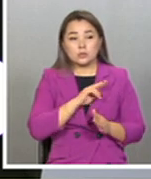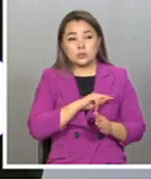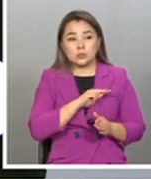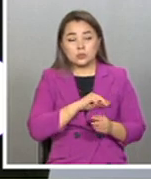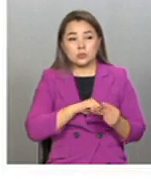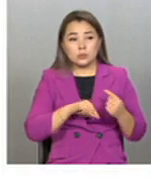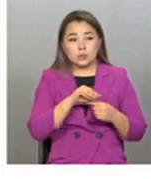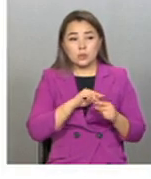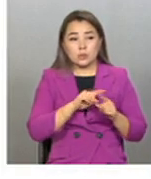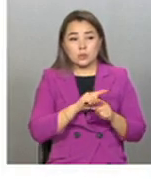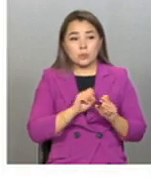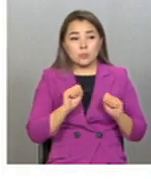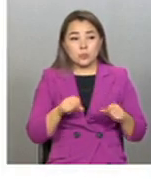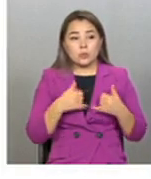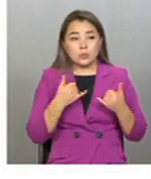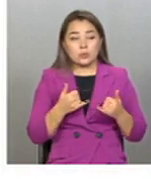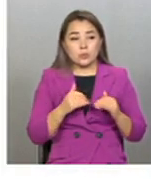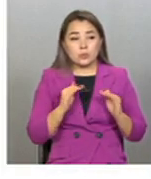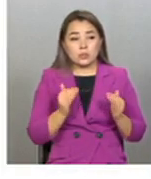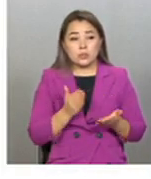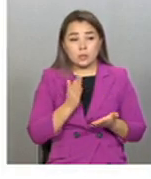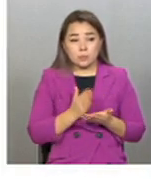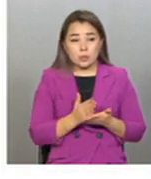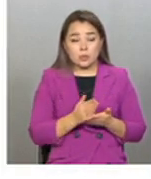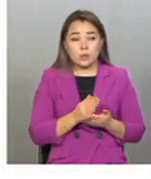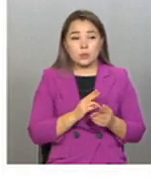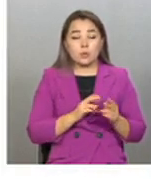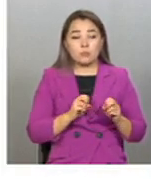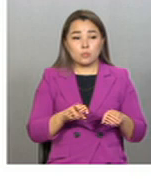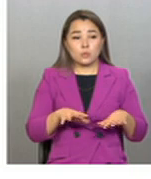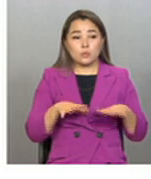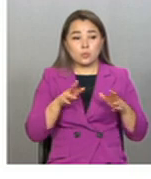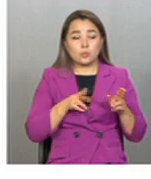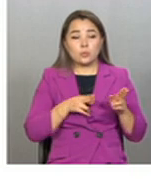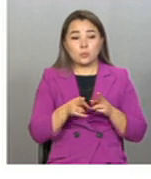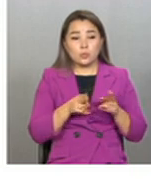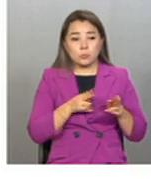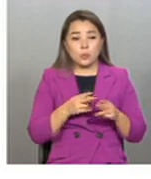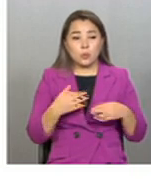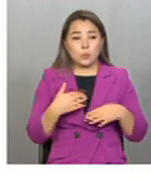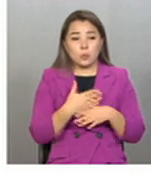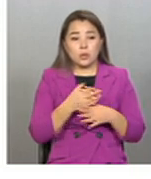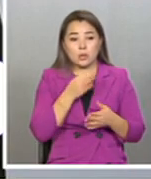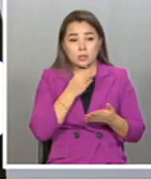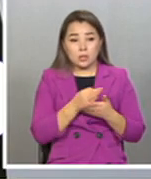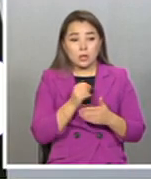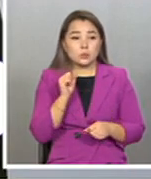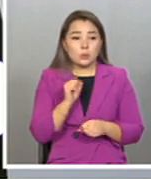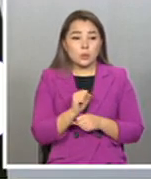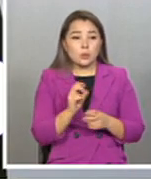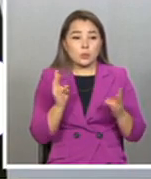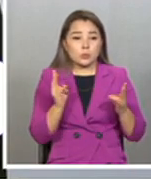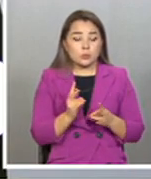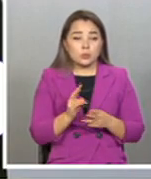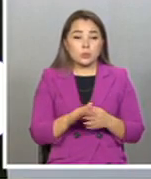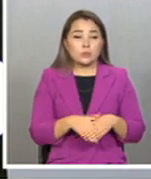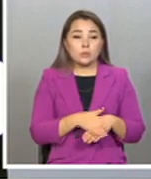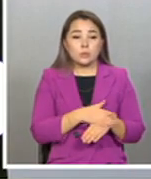шектеулі. Және де бұл турбиналарын қозғалысқа келтіретін болсақ, оны тоқтату үшін біраз уақыт алады.